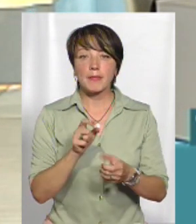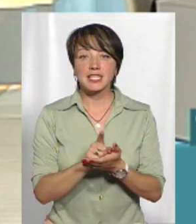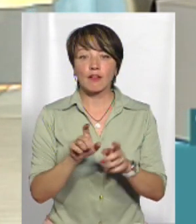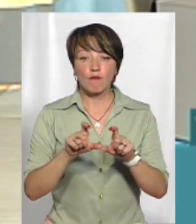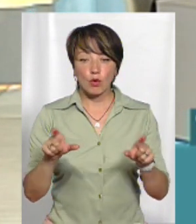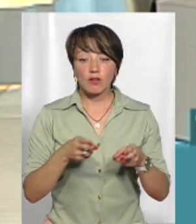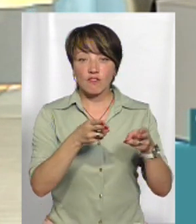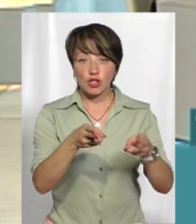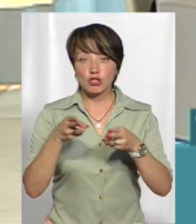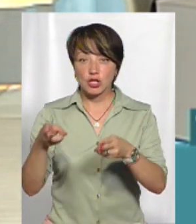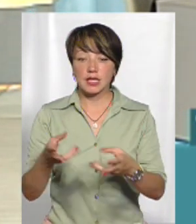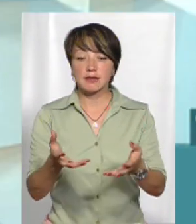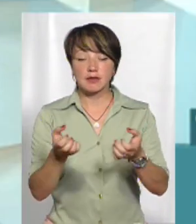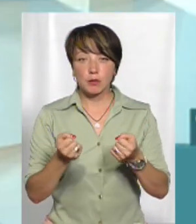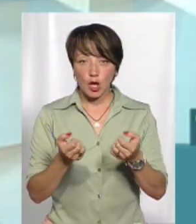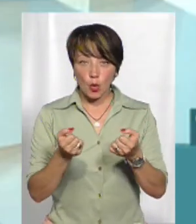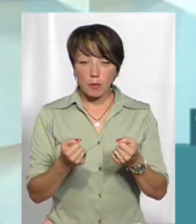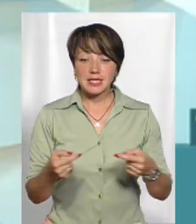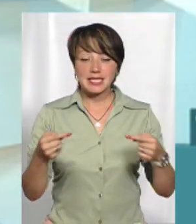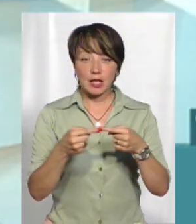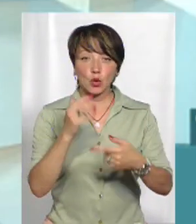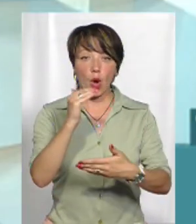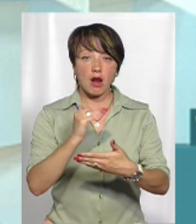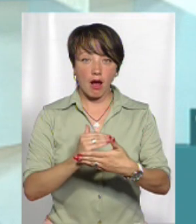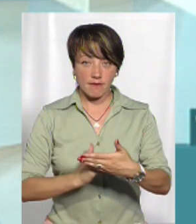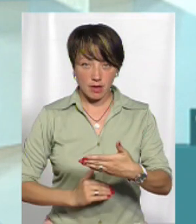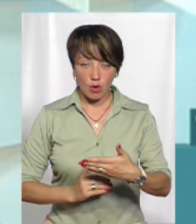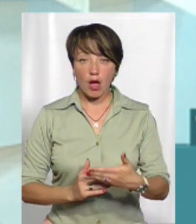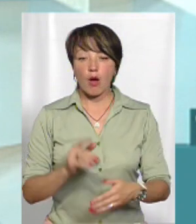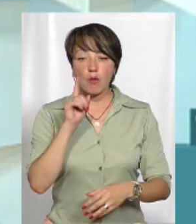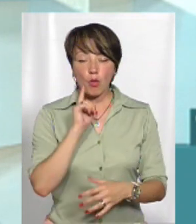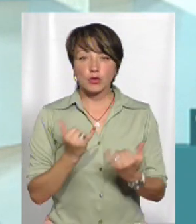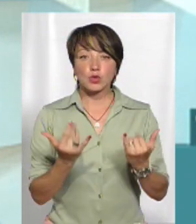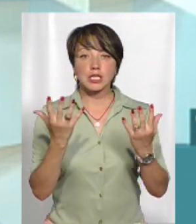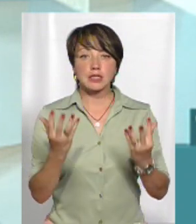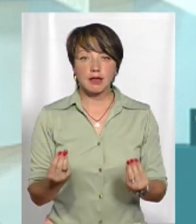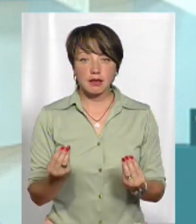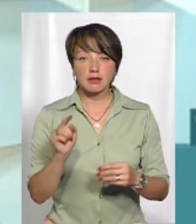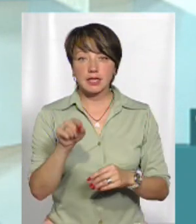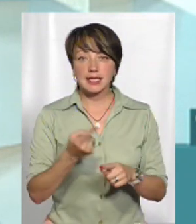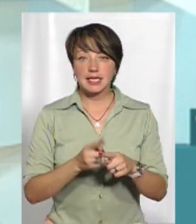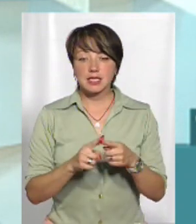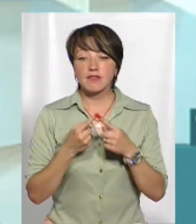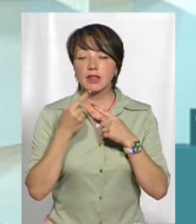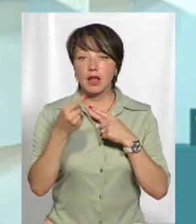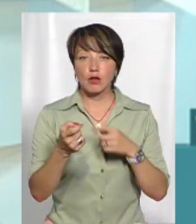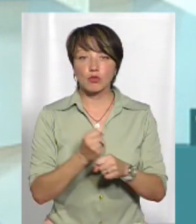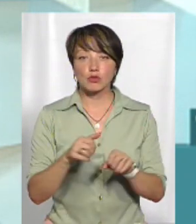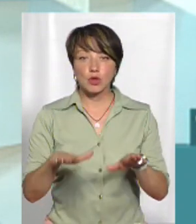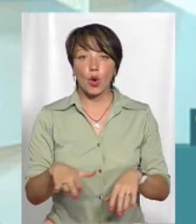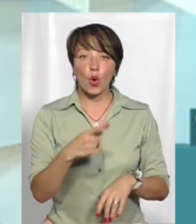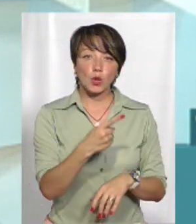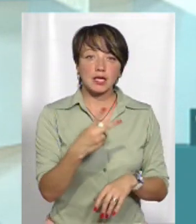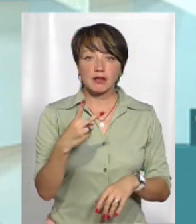виїжджають і здійснюють прийом згідно встановлених графіків. Угу. Поки що на сьогоднішній день ми туди, на ці віддалені робочі місця, в